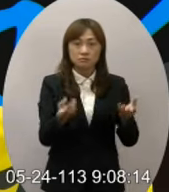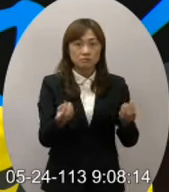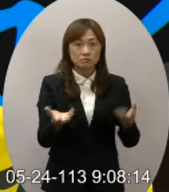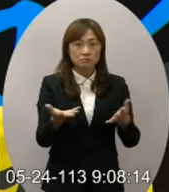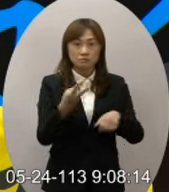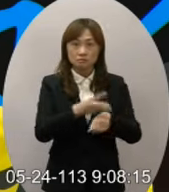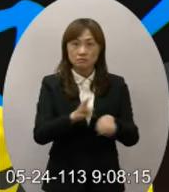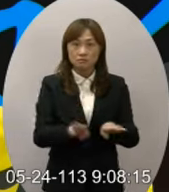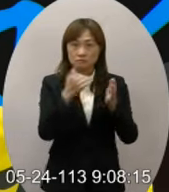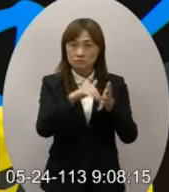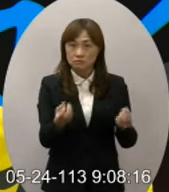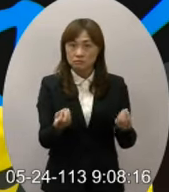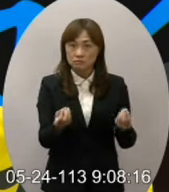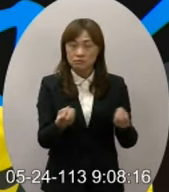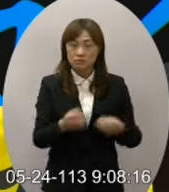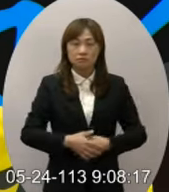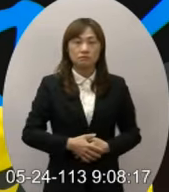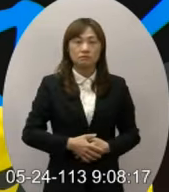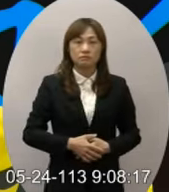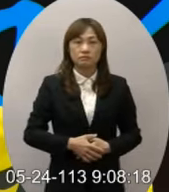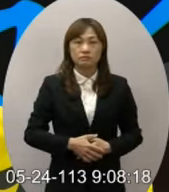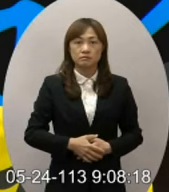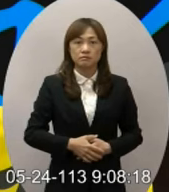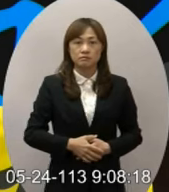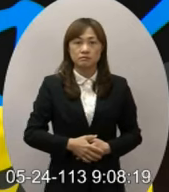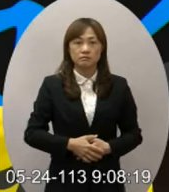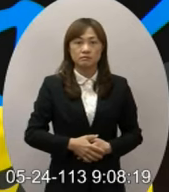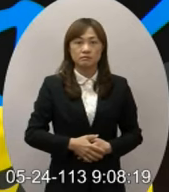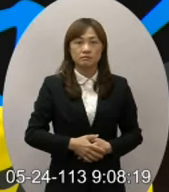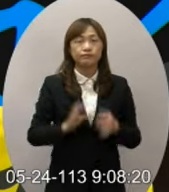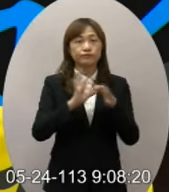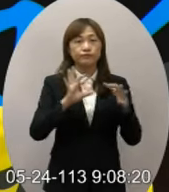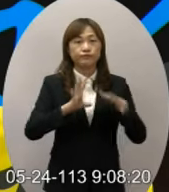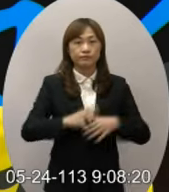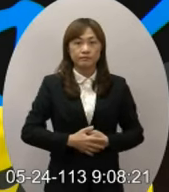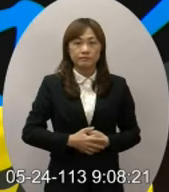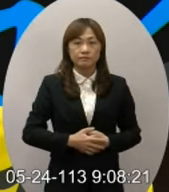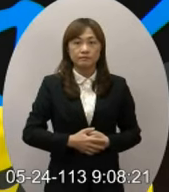上面都没有。 时间没跳啊。 是开始啊，没有关系，没有关系。